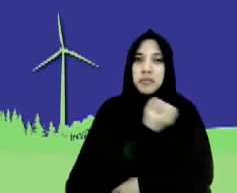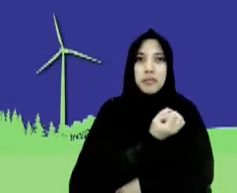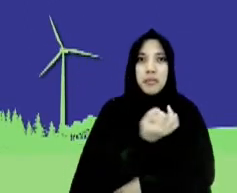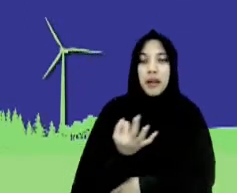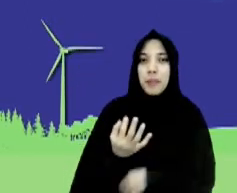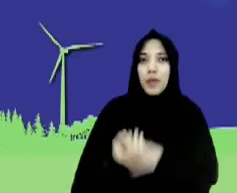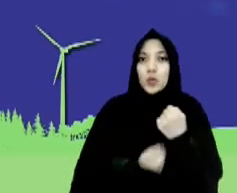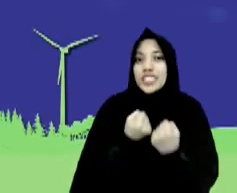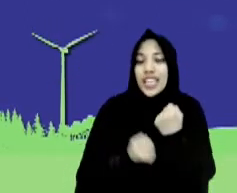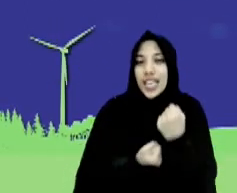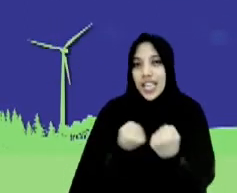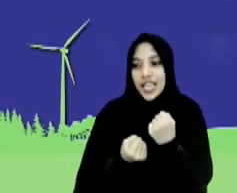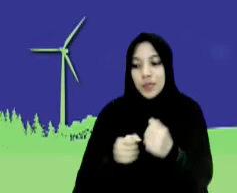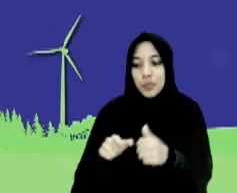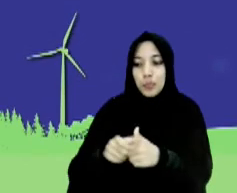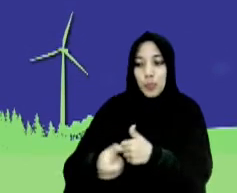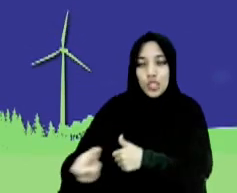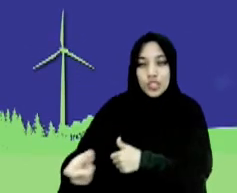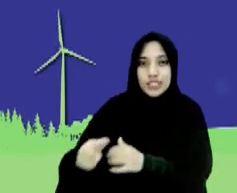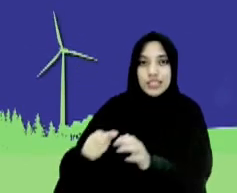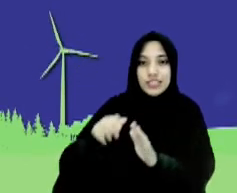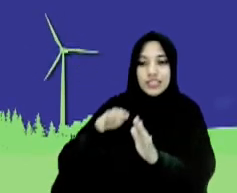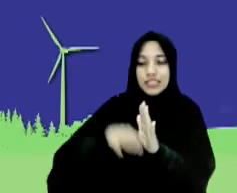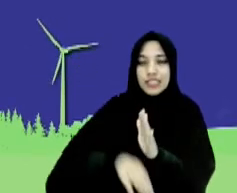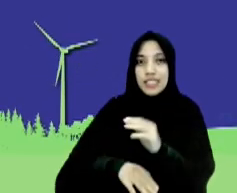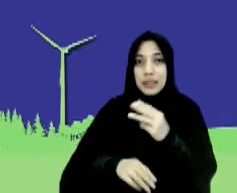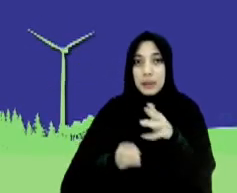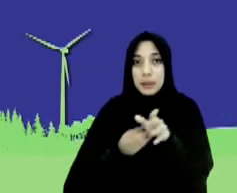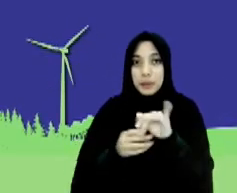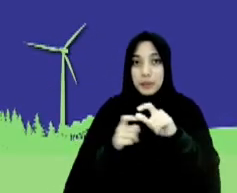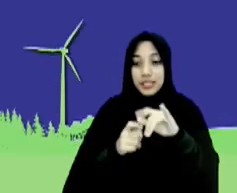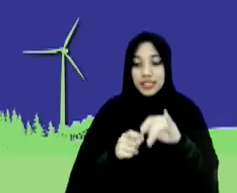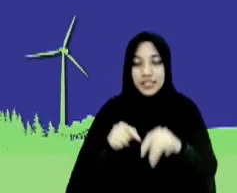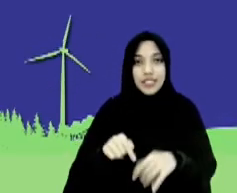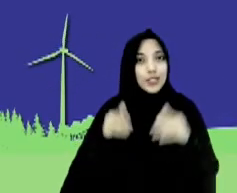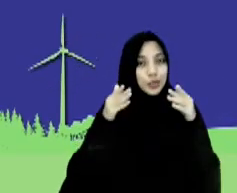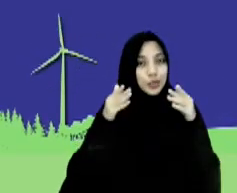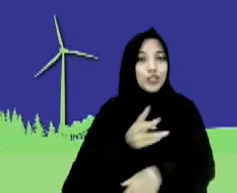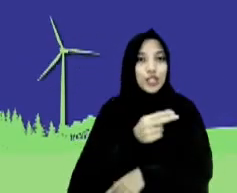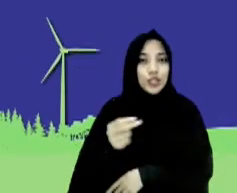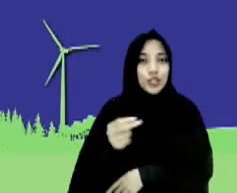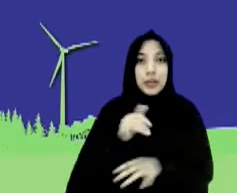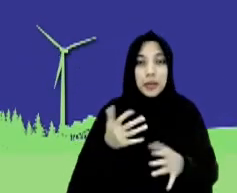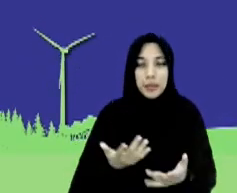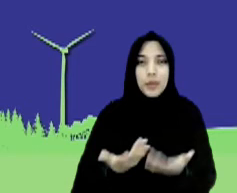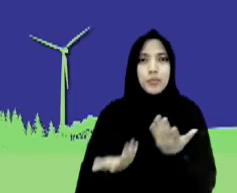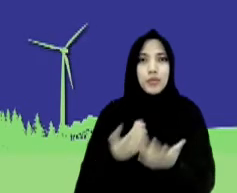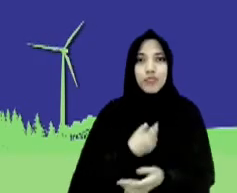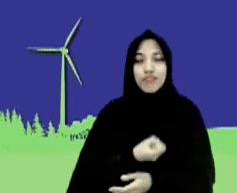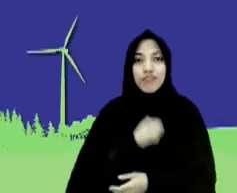upaya proses produksi rendah emisi yang dilakukan khususnya di Indonesia silakan Bu jika ada bahan yang ingin